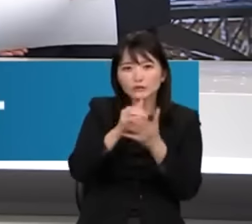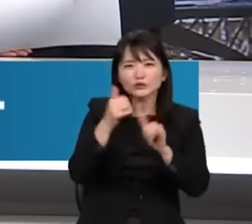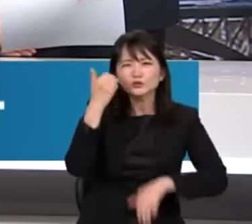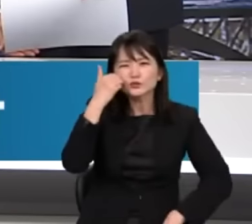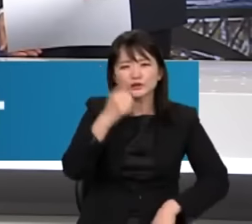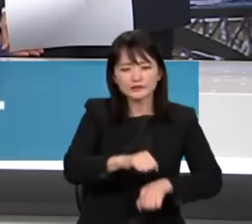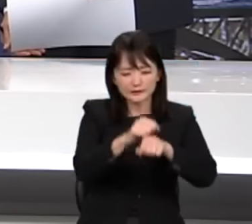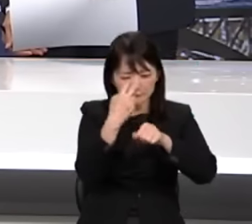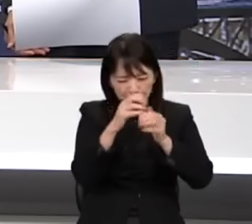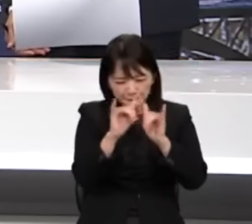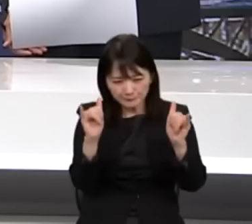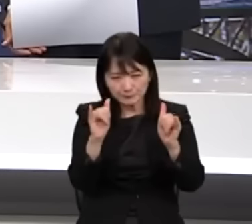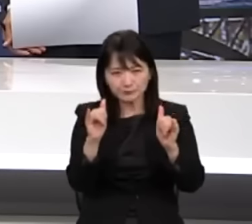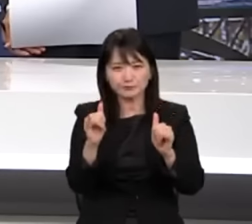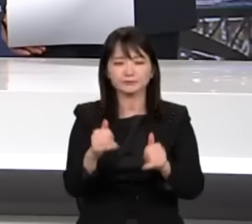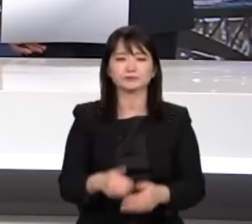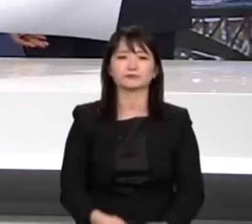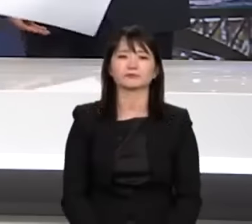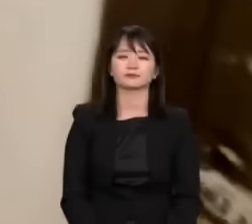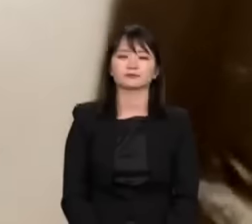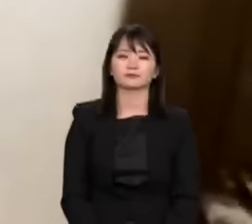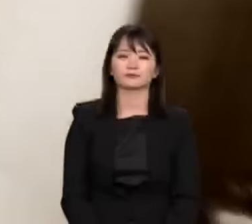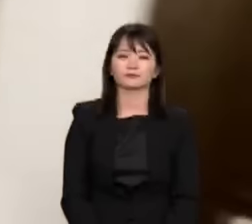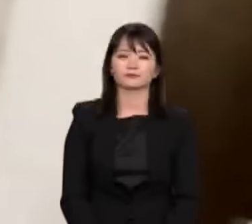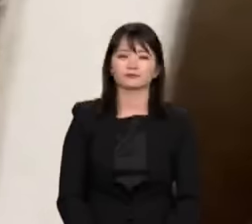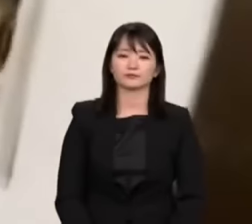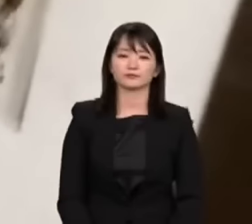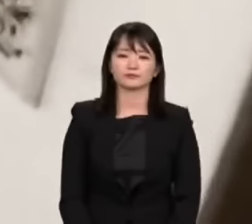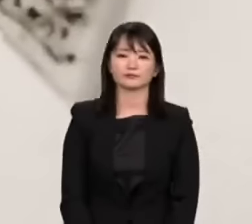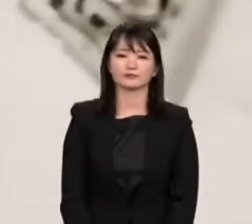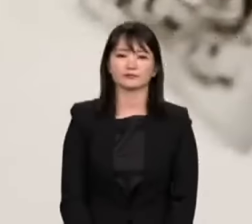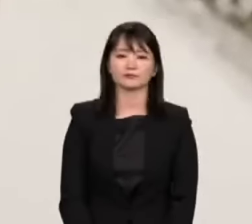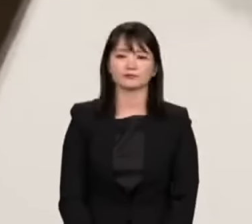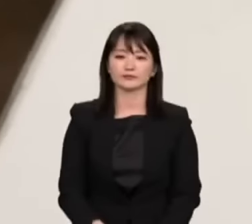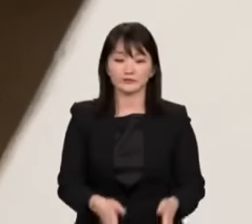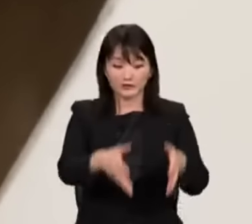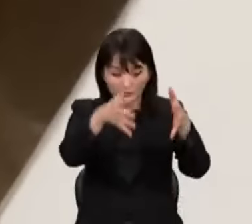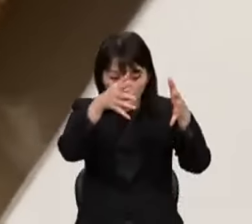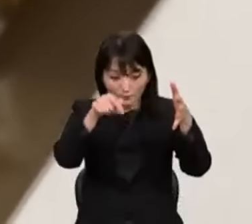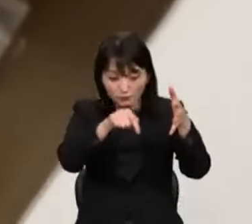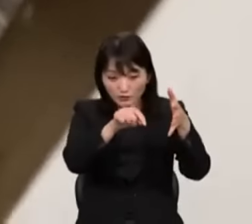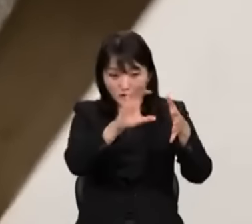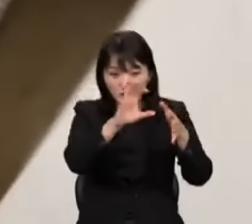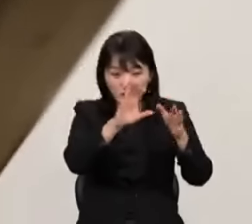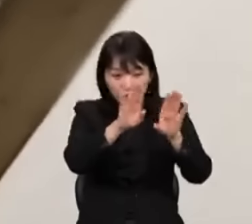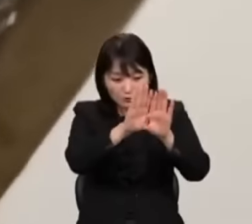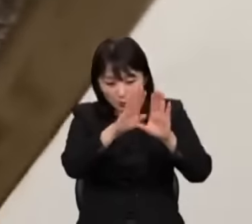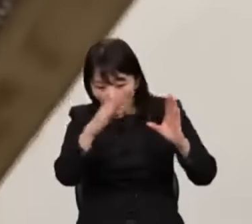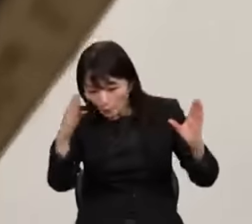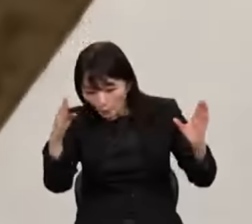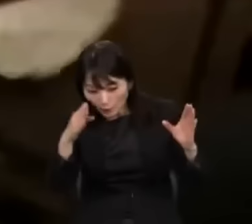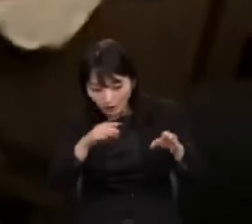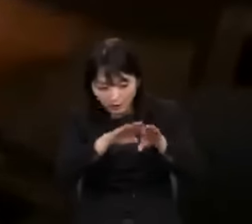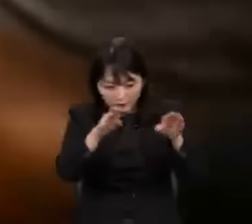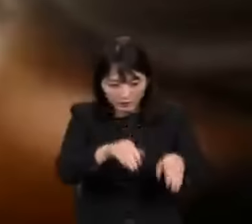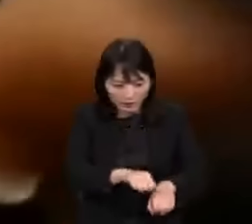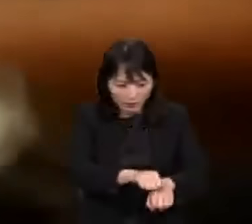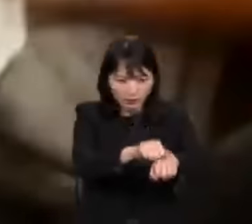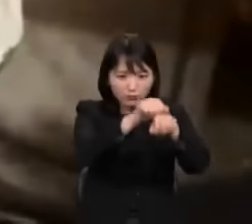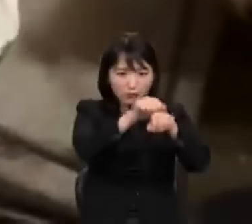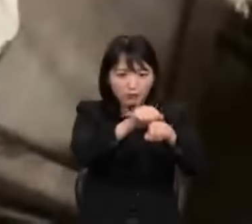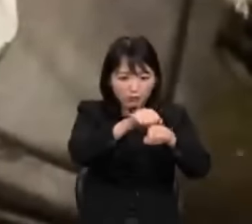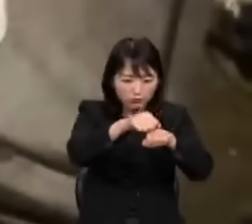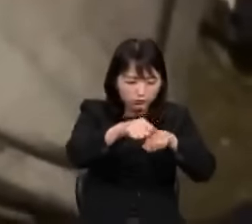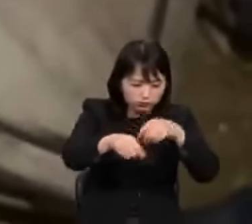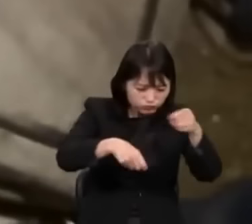관리인이 김지윤 기자입니다 건물 화장실 문을 연이 상자가 쌓여 있습니다 상자